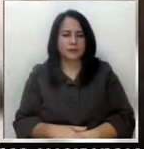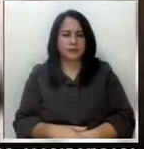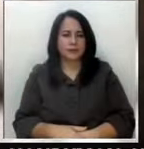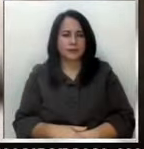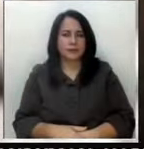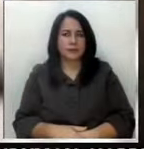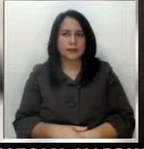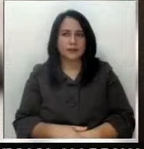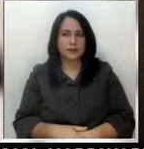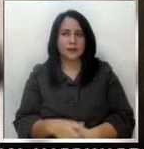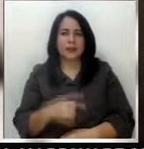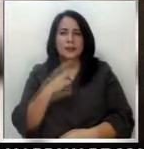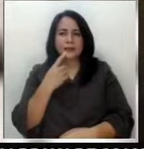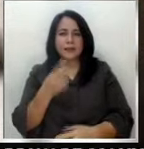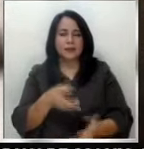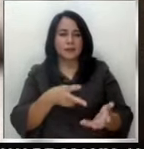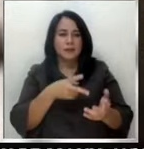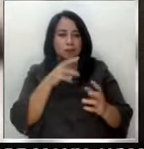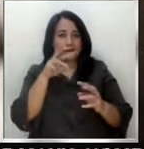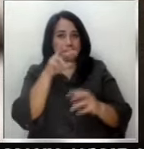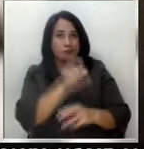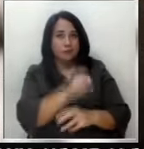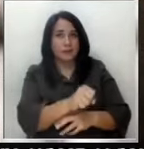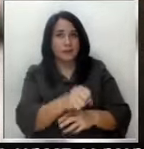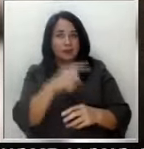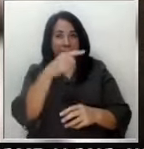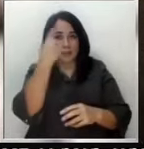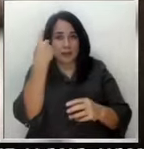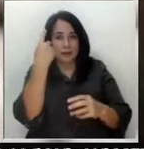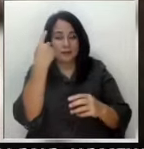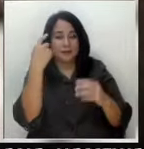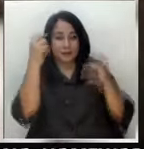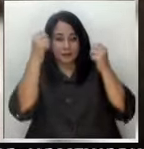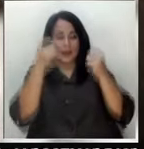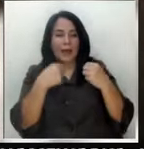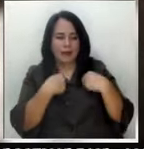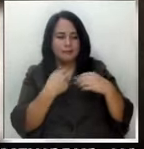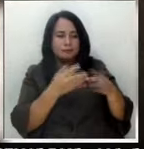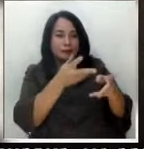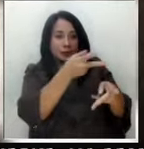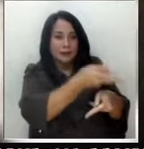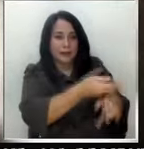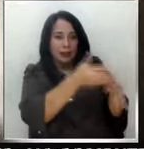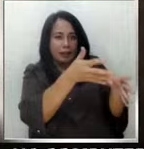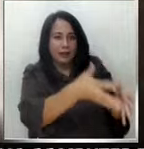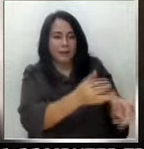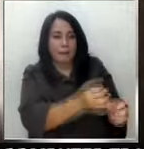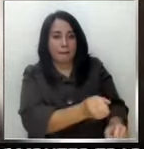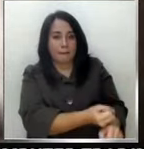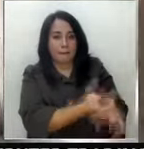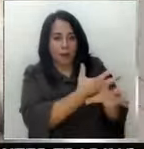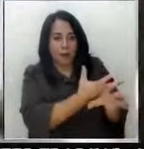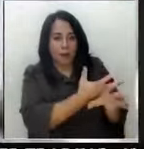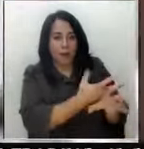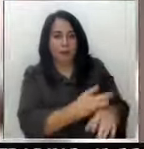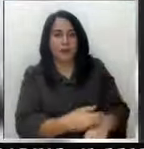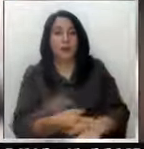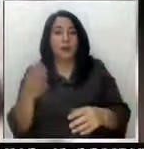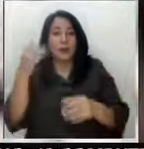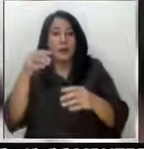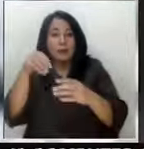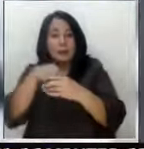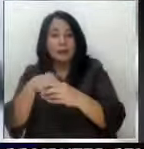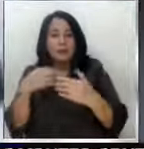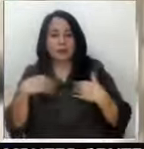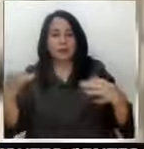Ayon sa mga saksi, ang nakaitim na hoodie ang nagtanim ng bomba sa loob ng gym habang isinasagawa ang isang Catholic mass sa loob. Pero sa ngayon,